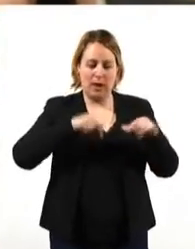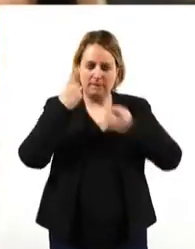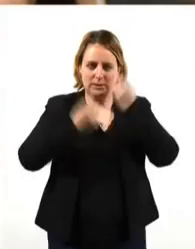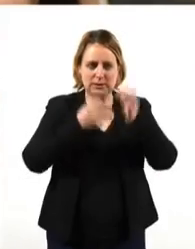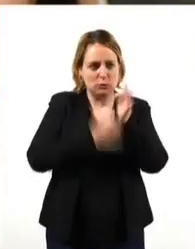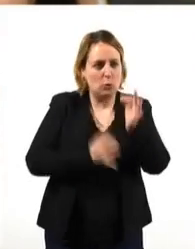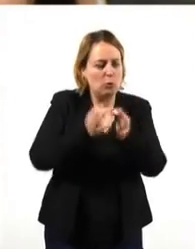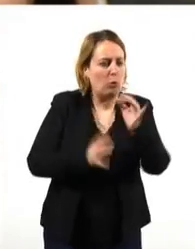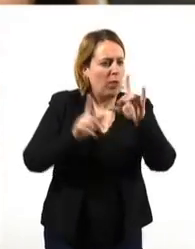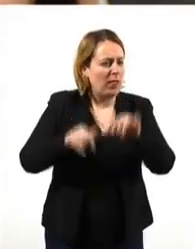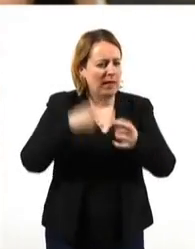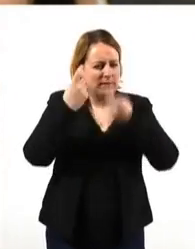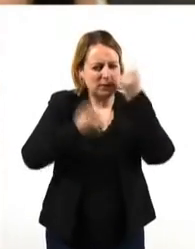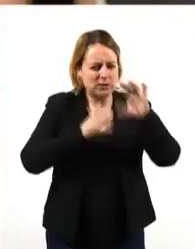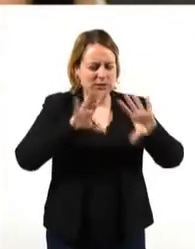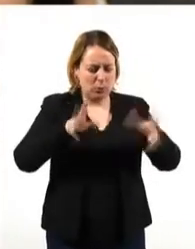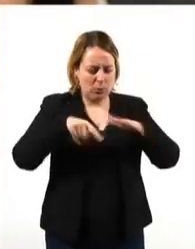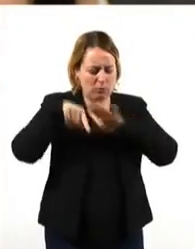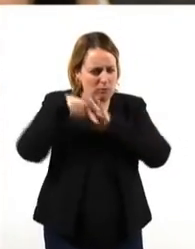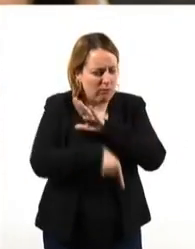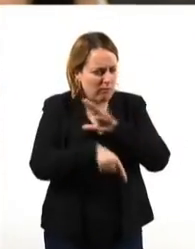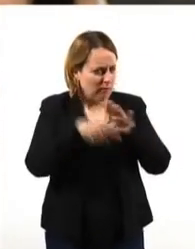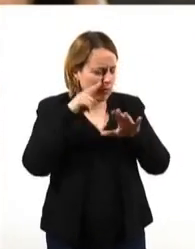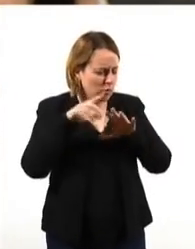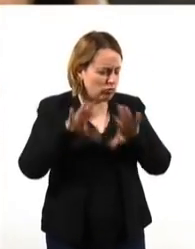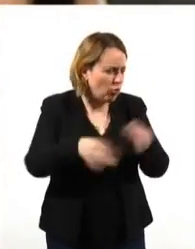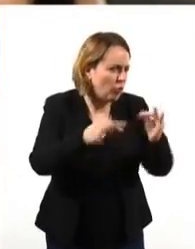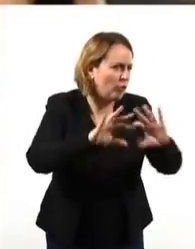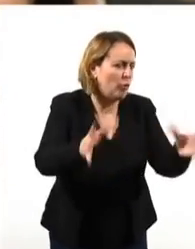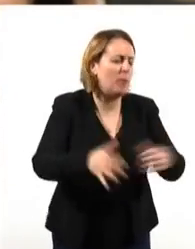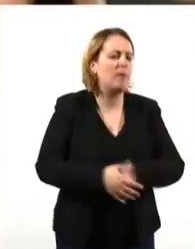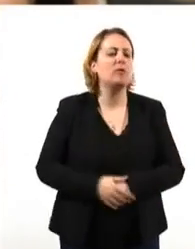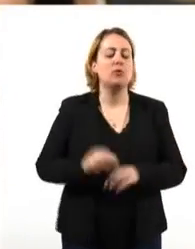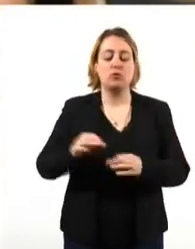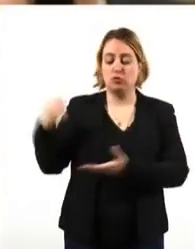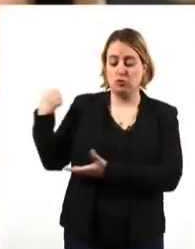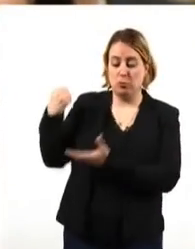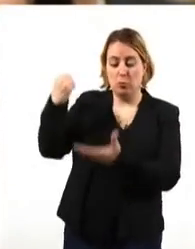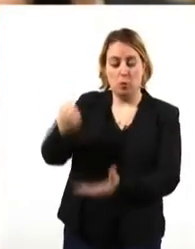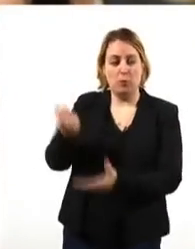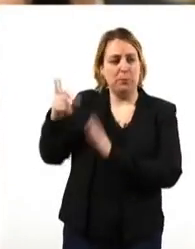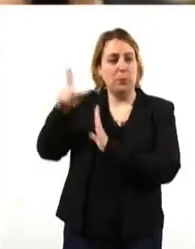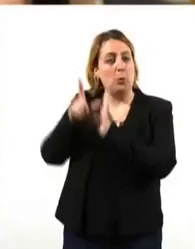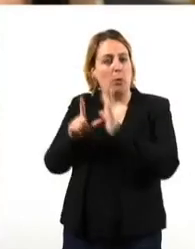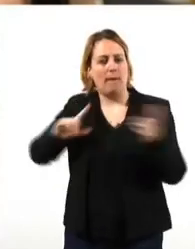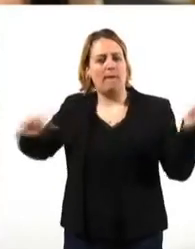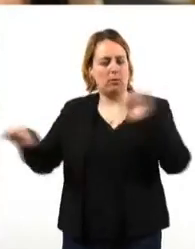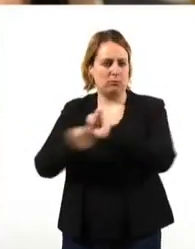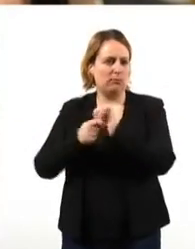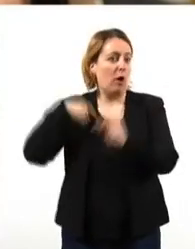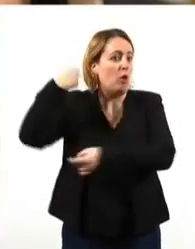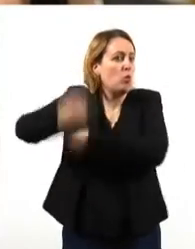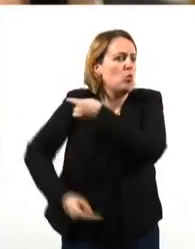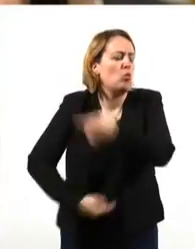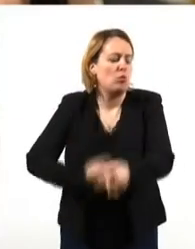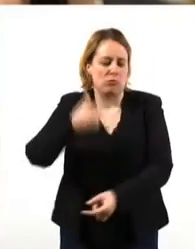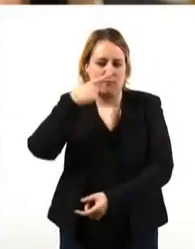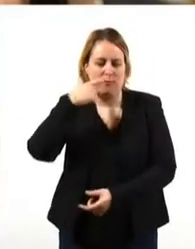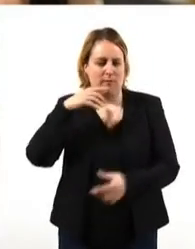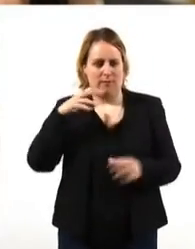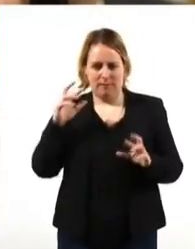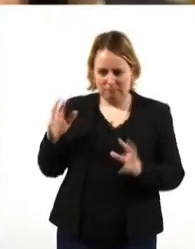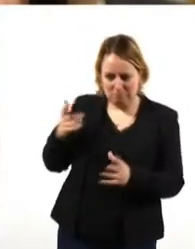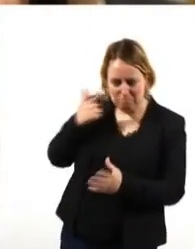en tout cas de pistes à creuser. Donc il y a une réforme des bourses qui arrive, on l'attend avec impatience, évidemment on sera